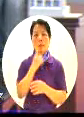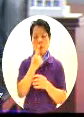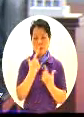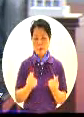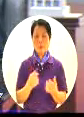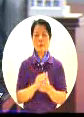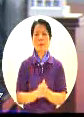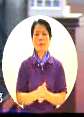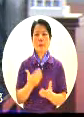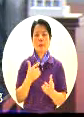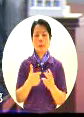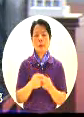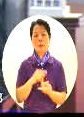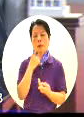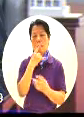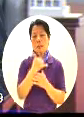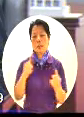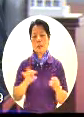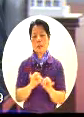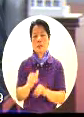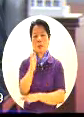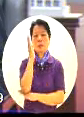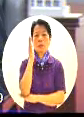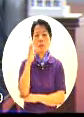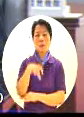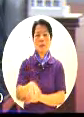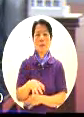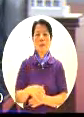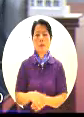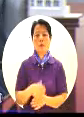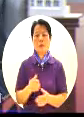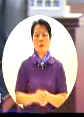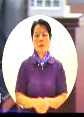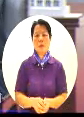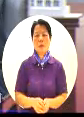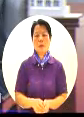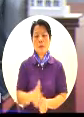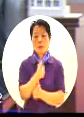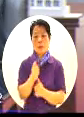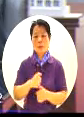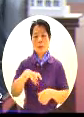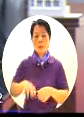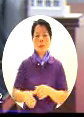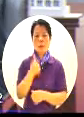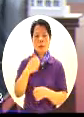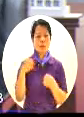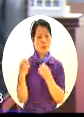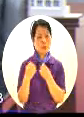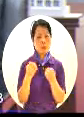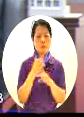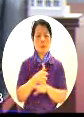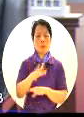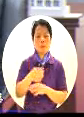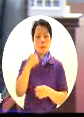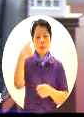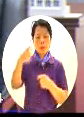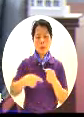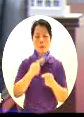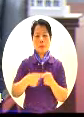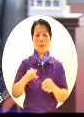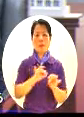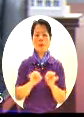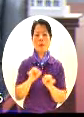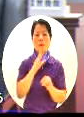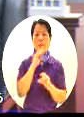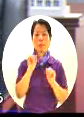冇甲咱地政局哈，咱的谢局长底下咧讨论哈，每年咱的土地哈，是